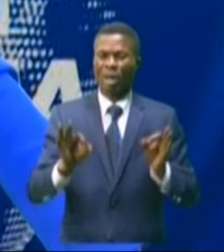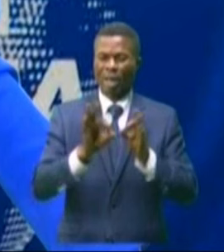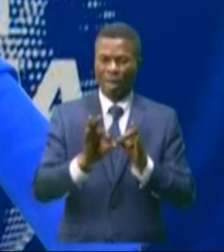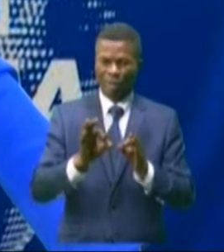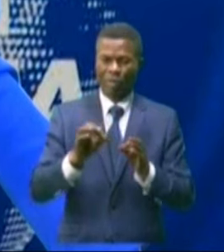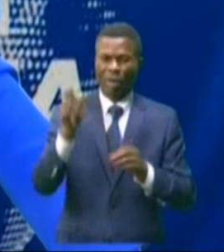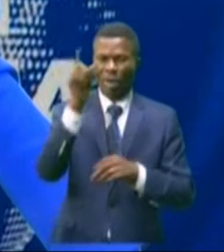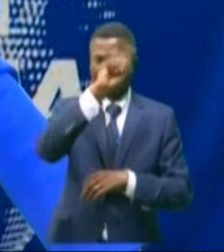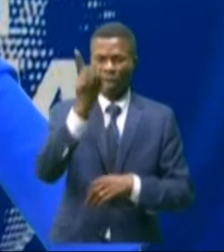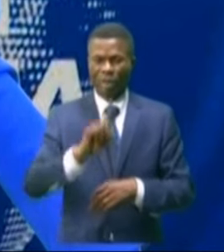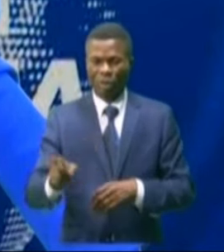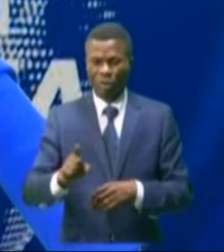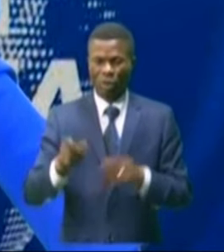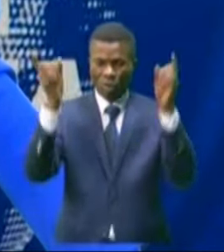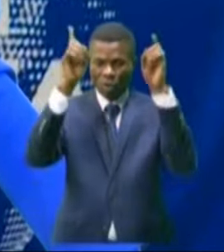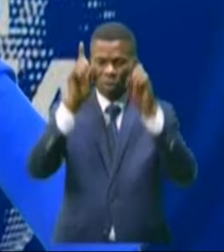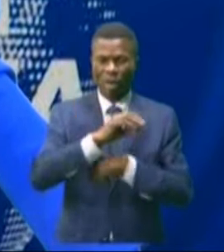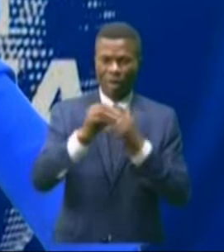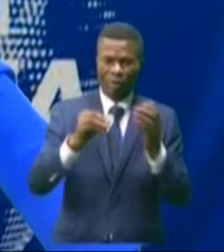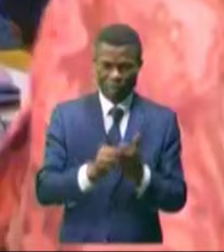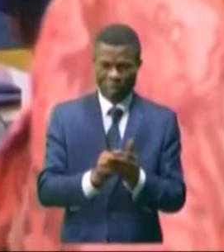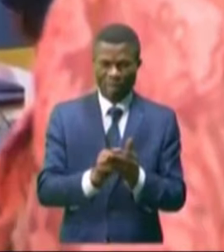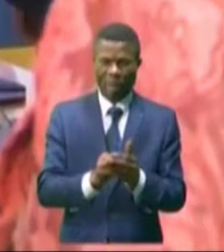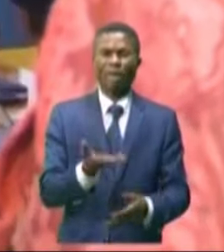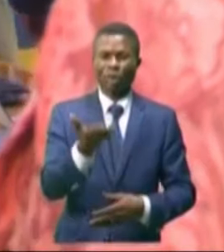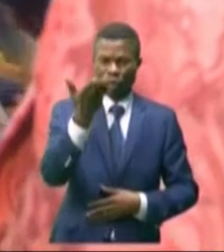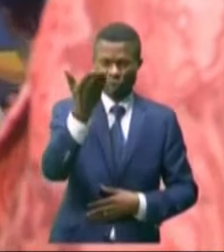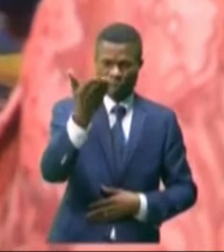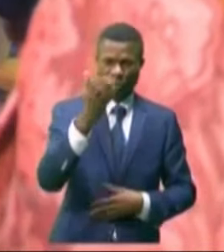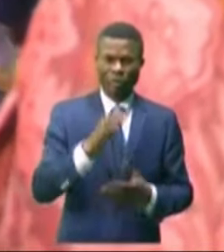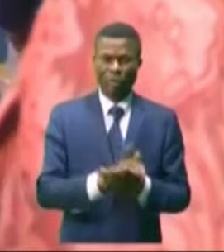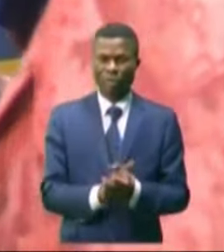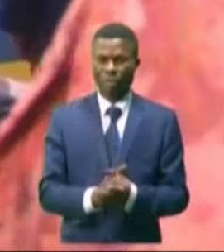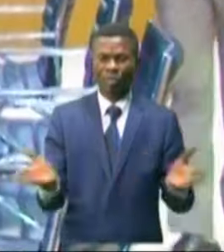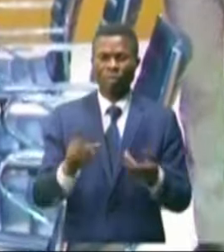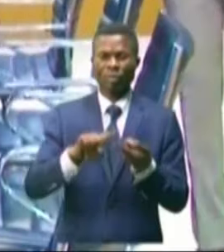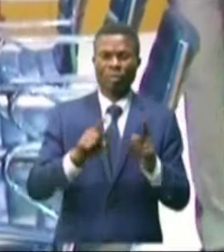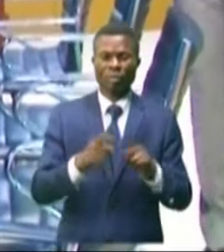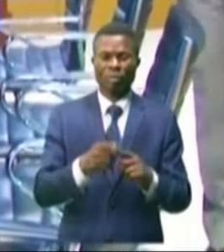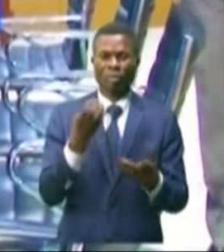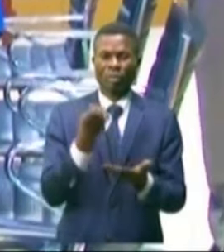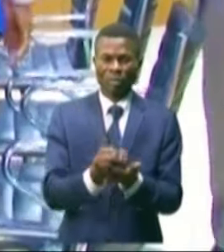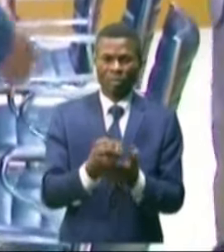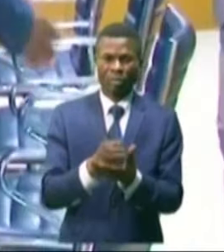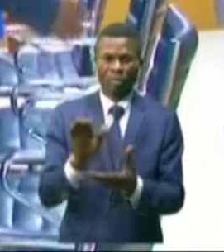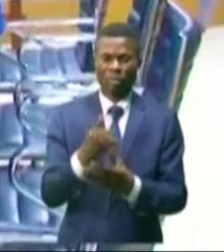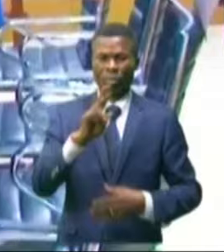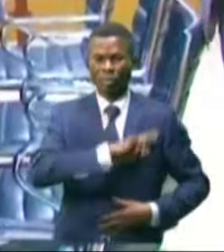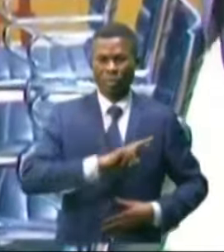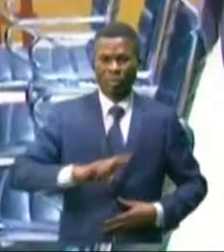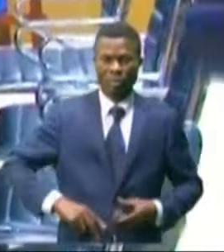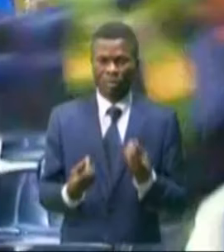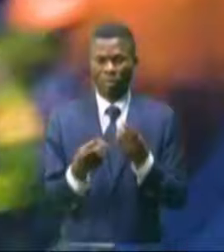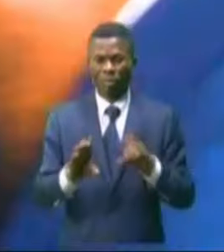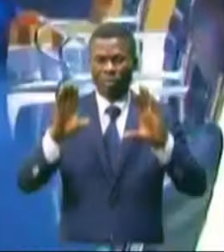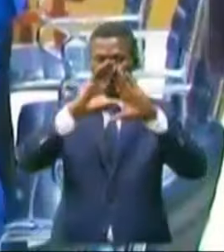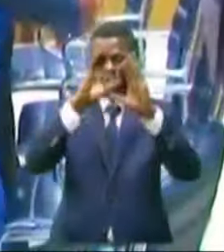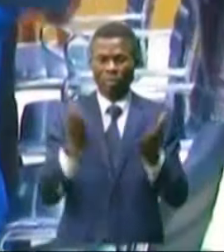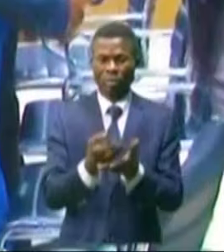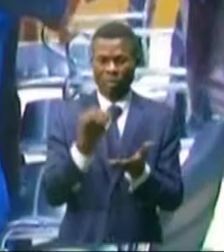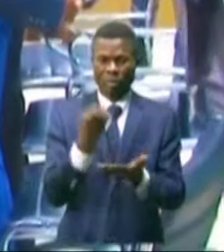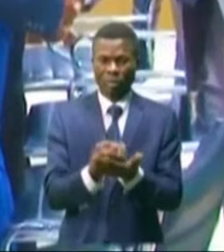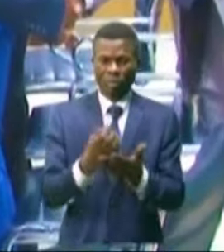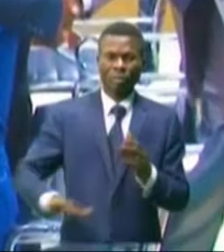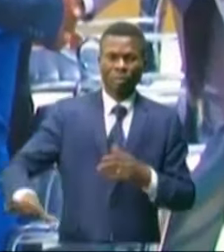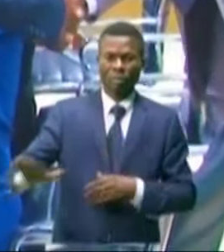centrale. Rodé Panda nous en dit plus. Renforcer les relations économiques entre la RDC et la Communauté économique des